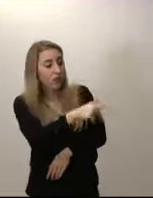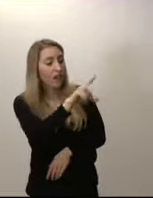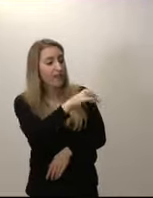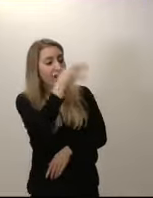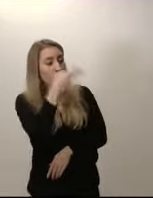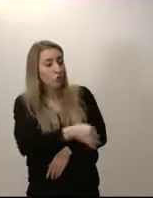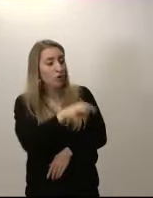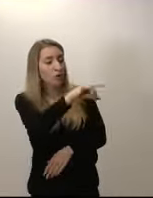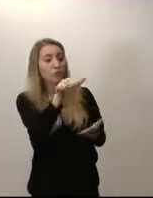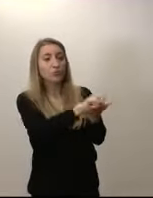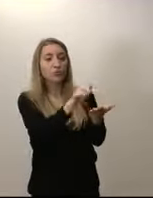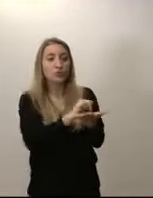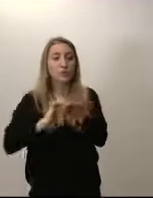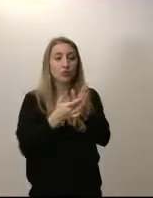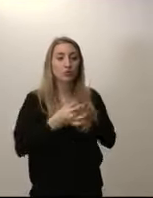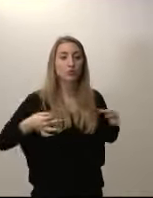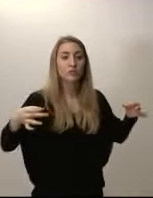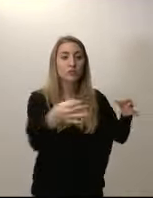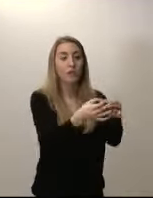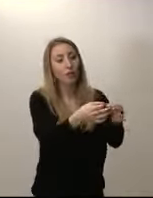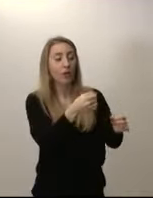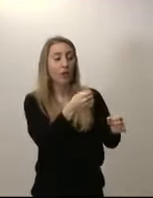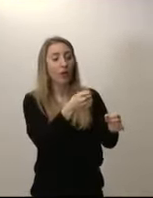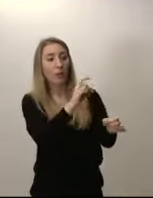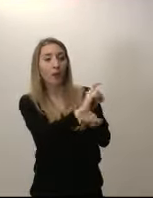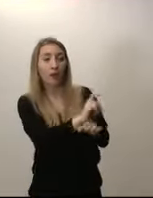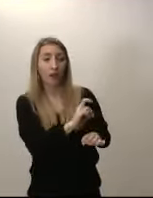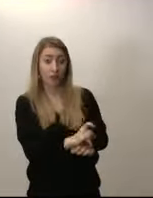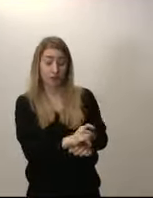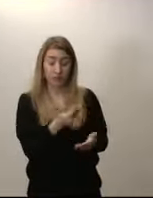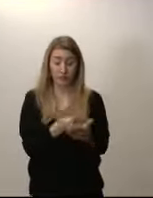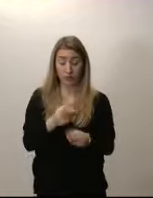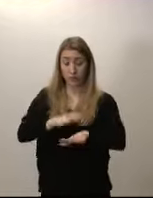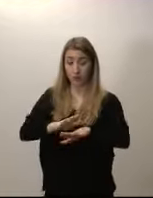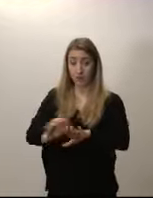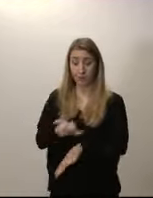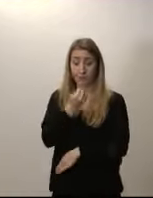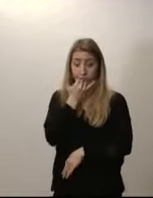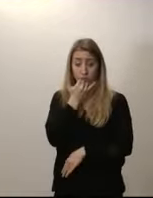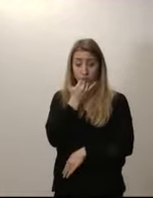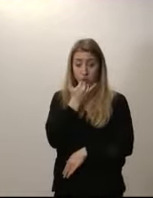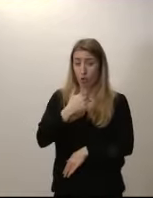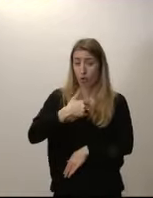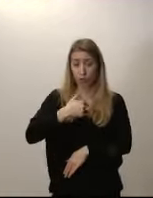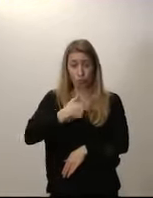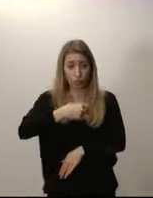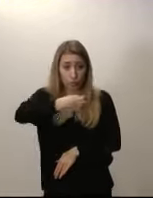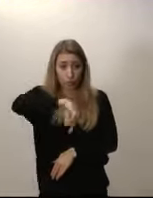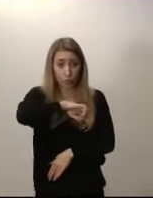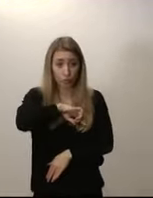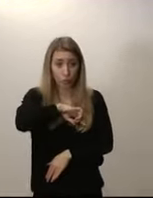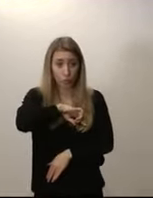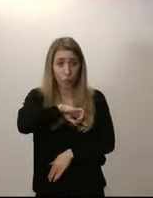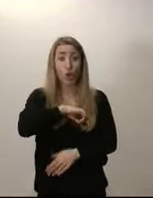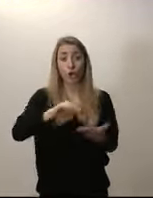la globalité du territoire, ce qui est totalement, totalement faux. Nous l'avons supprimé pour